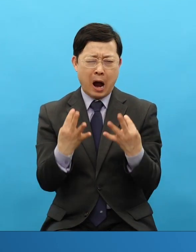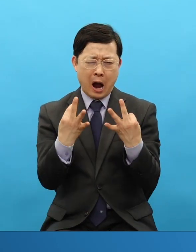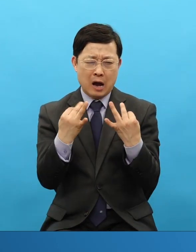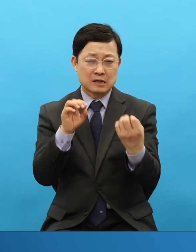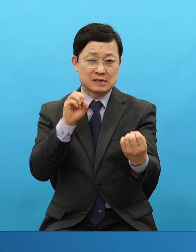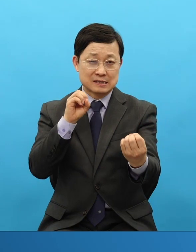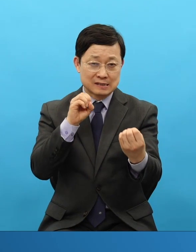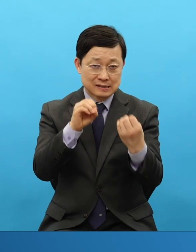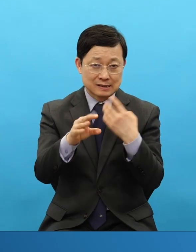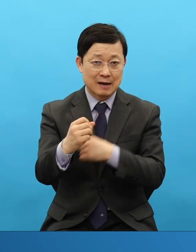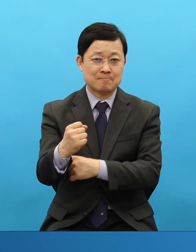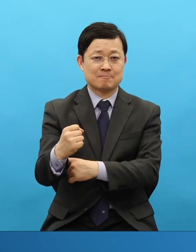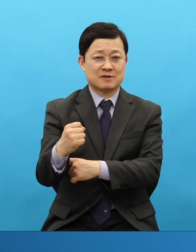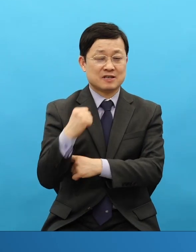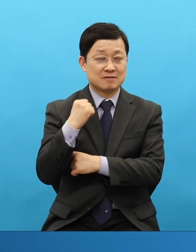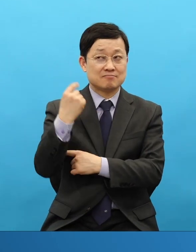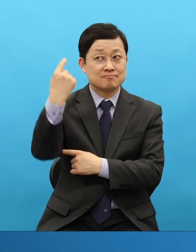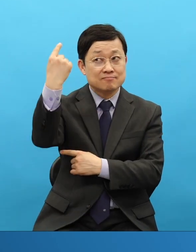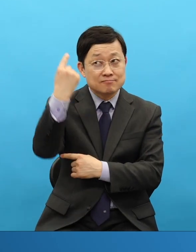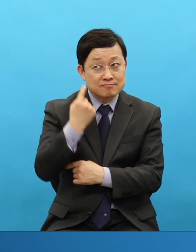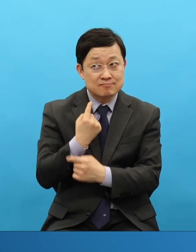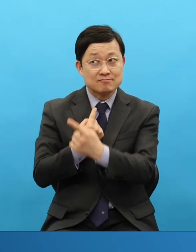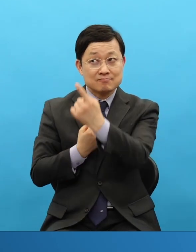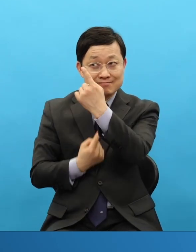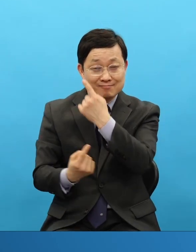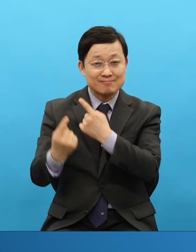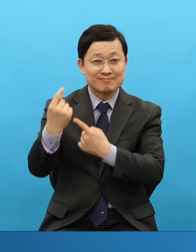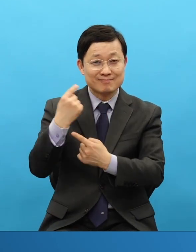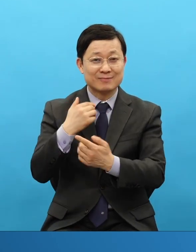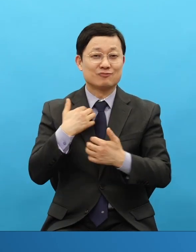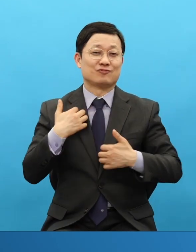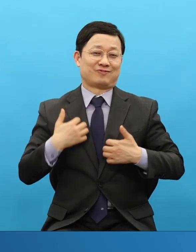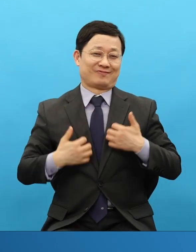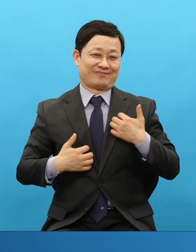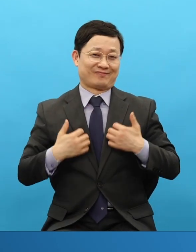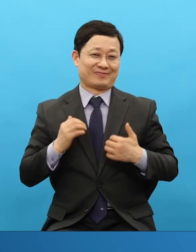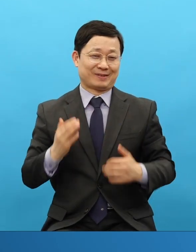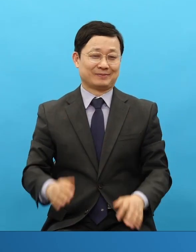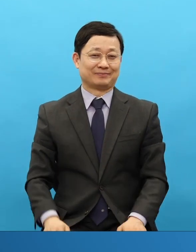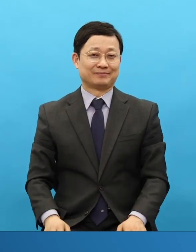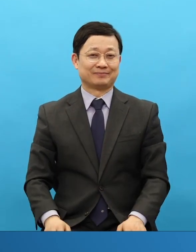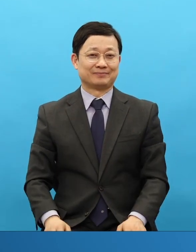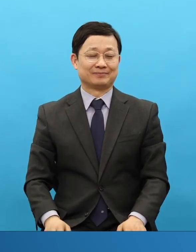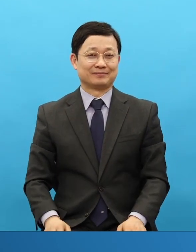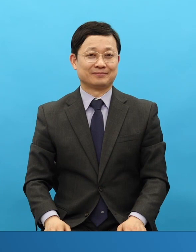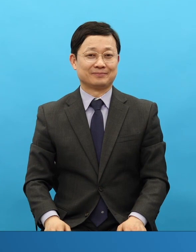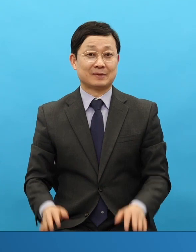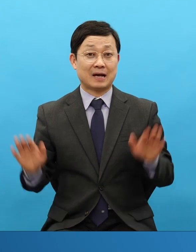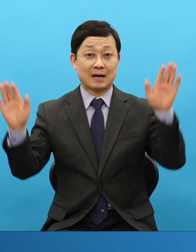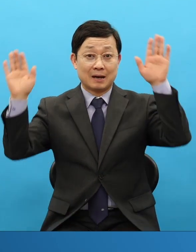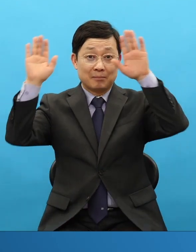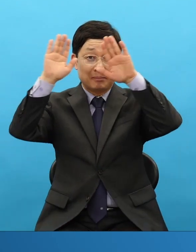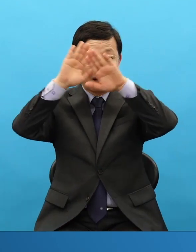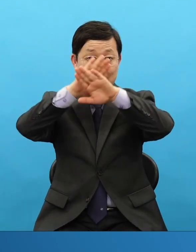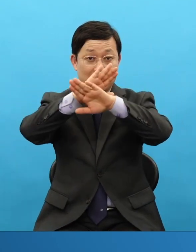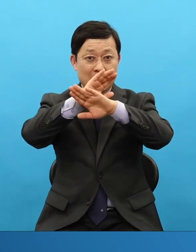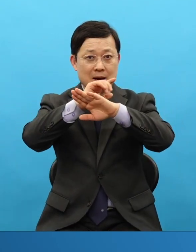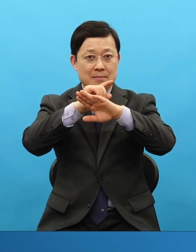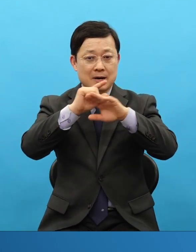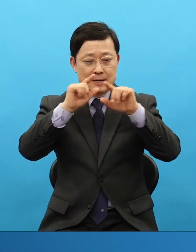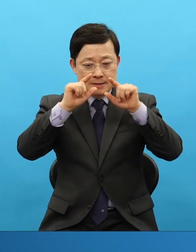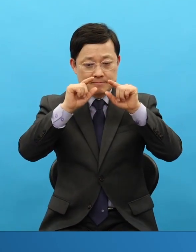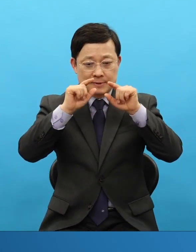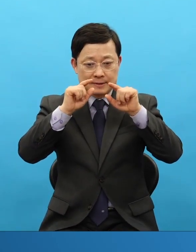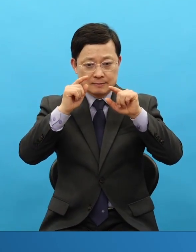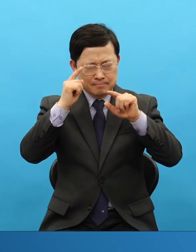힘 누리게 돼요. And I'm able to enjoy the great answers and power. 밤에는 거의 잠 못 잘 정도로 메시지 준비합니다.